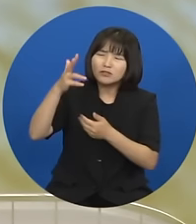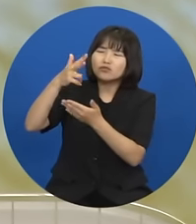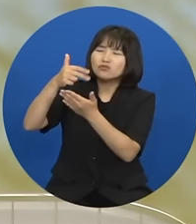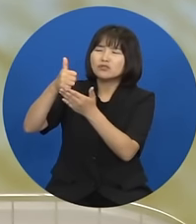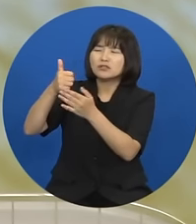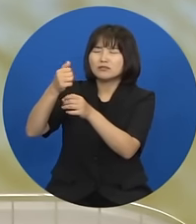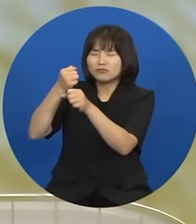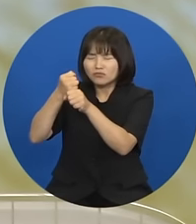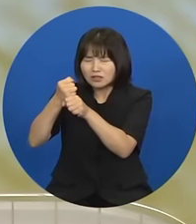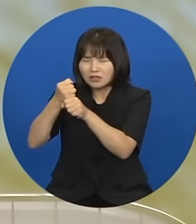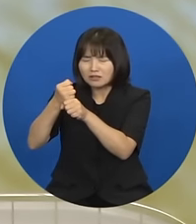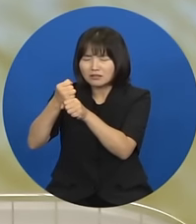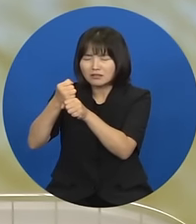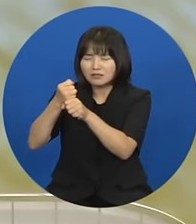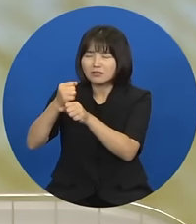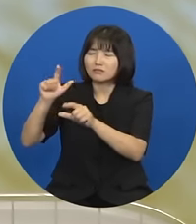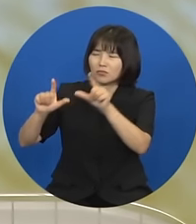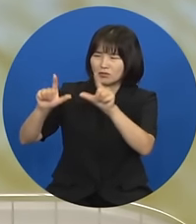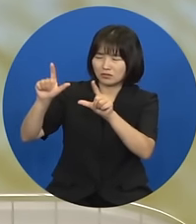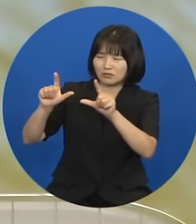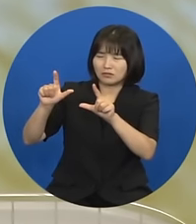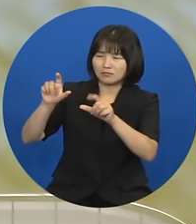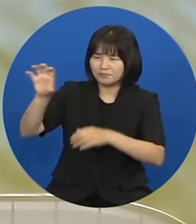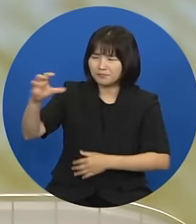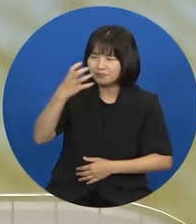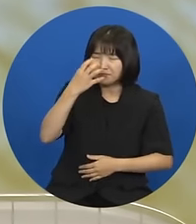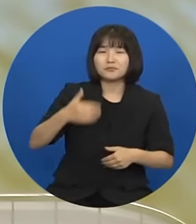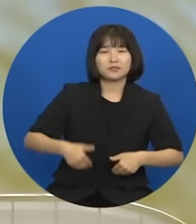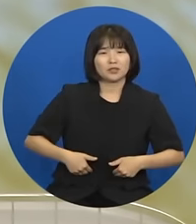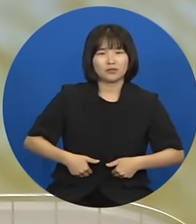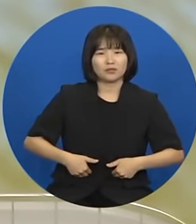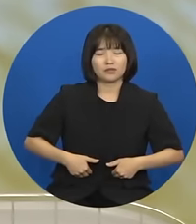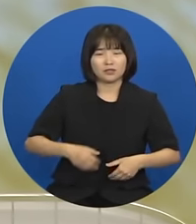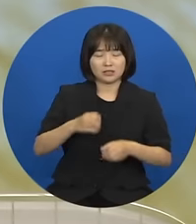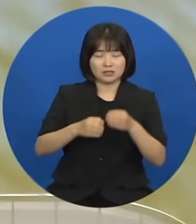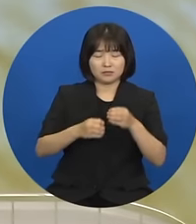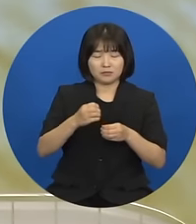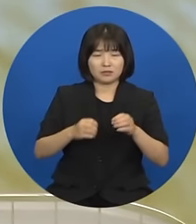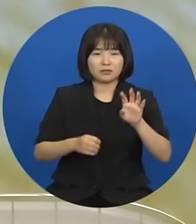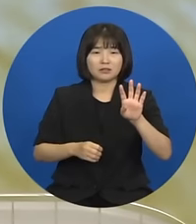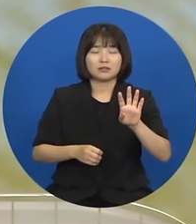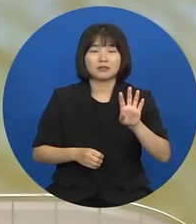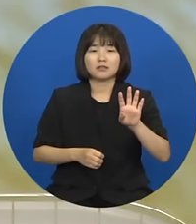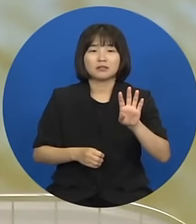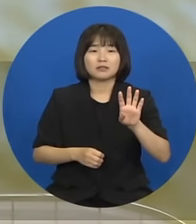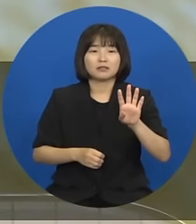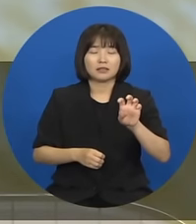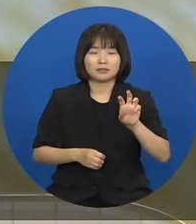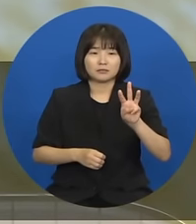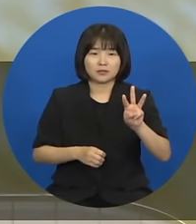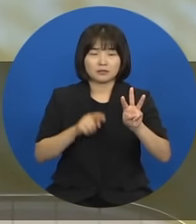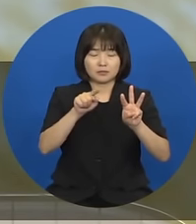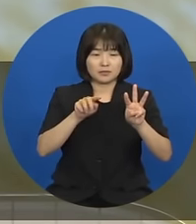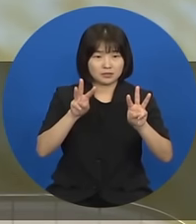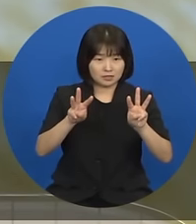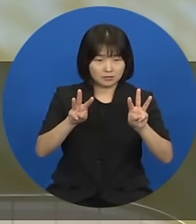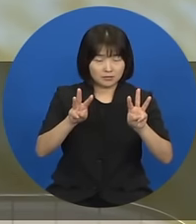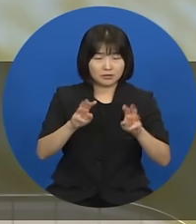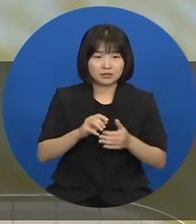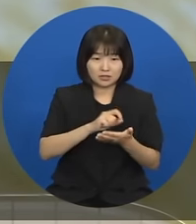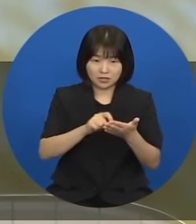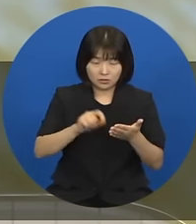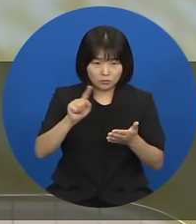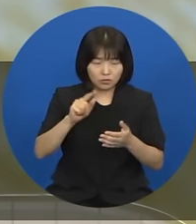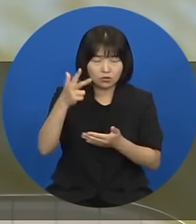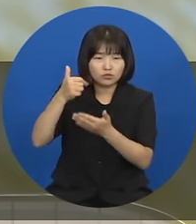하지 않겠습니까? 시편 43편 3절과 4절에 이렇게 기록합니다. 주님의 빛과